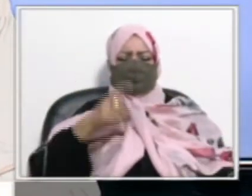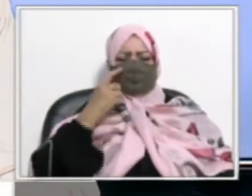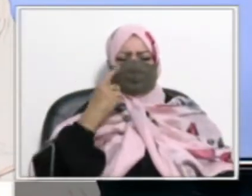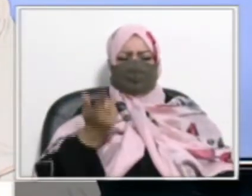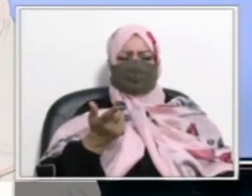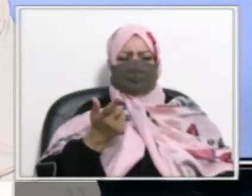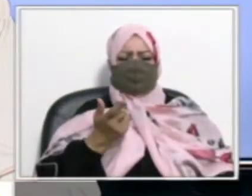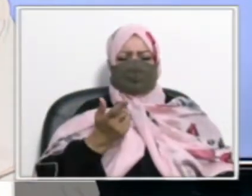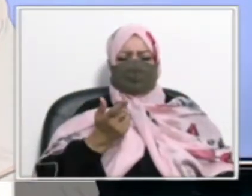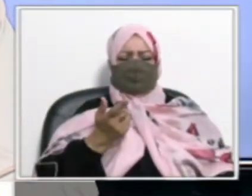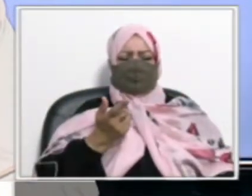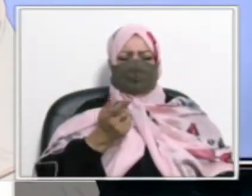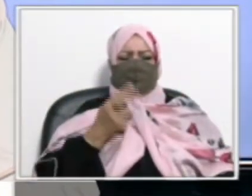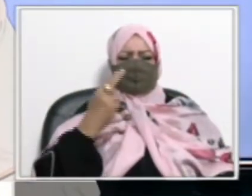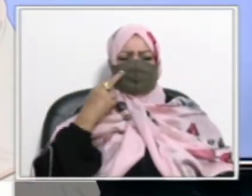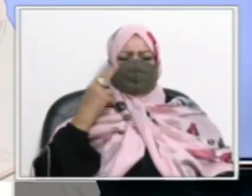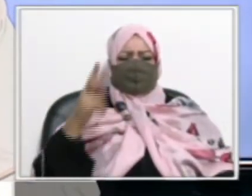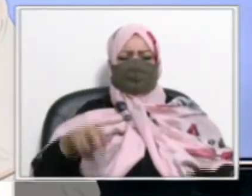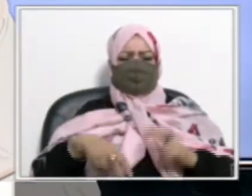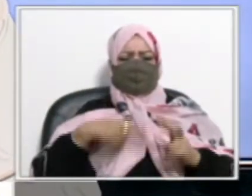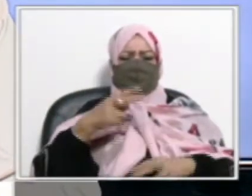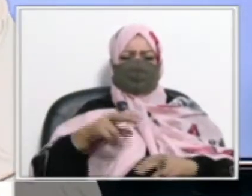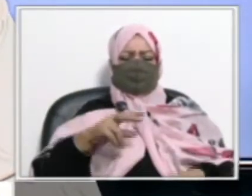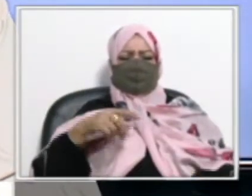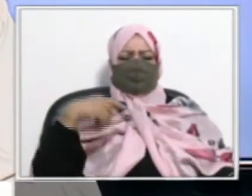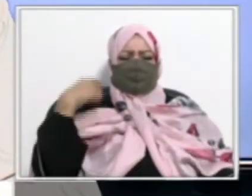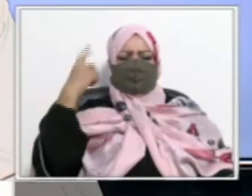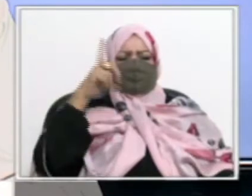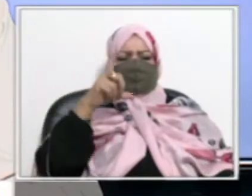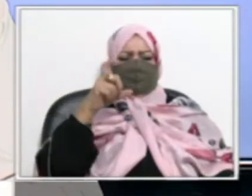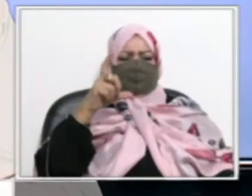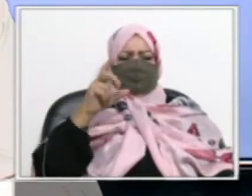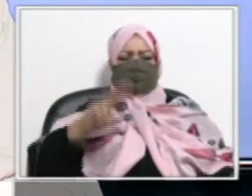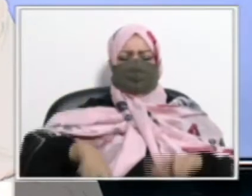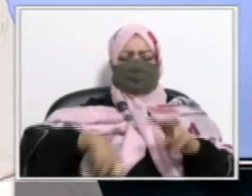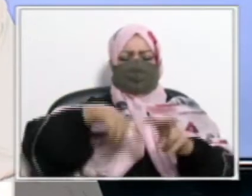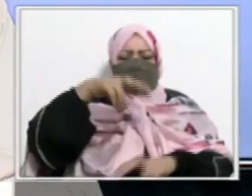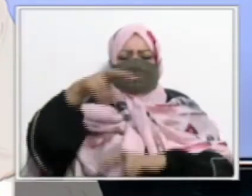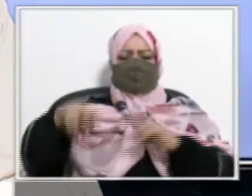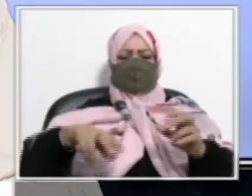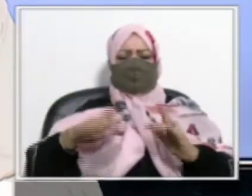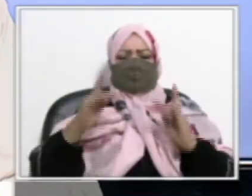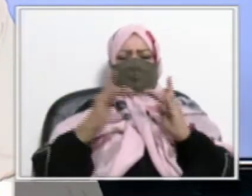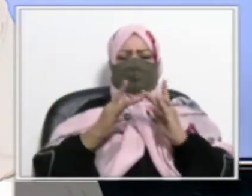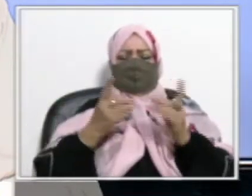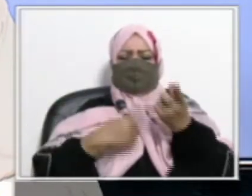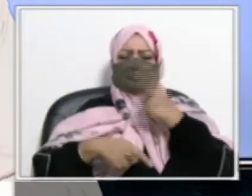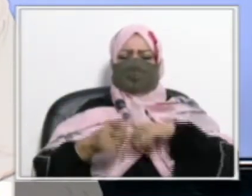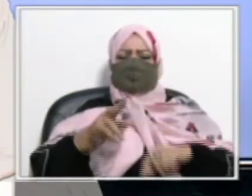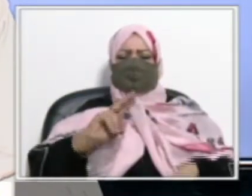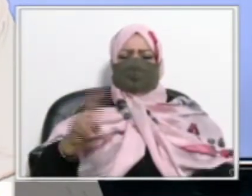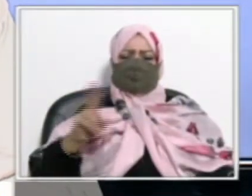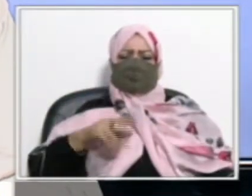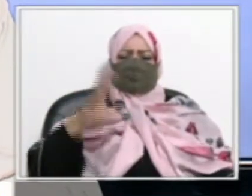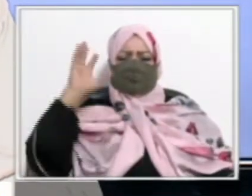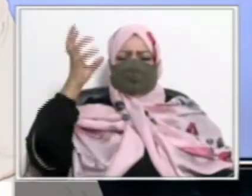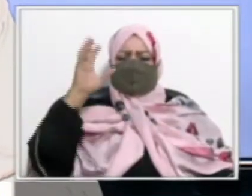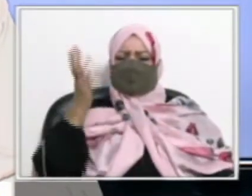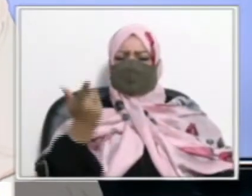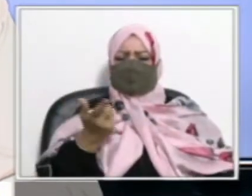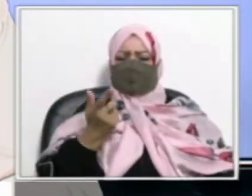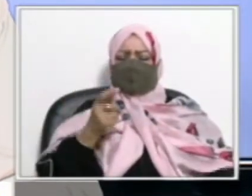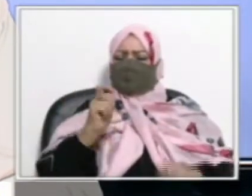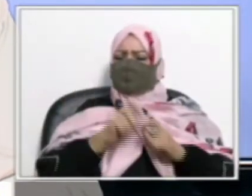هبلتوا يا بشر؟ سبحان الله، ما لكم لا ترجون لله وقارا؟ أين المخافة من الله